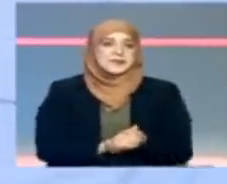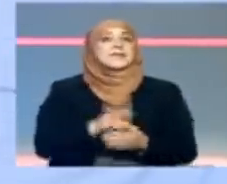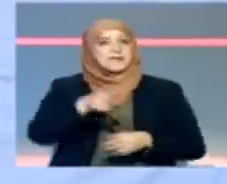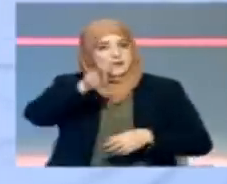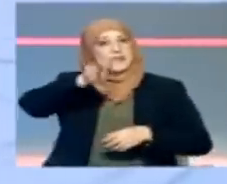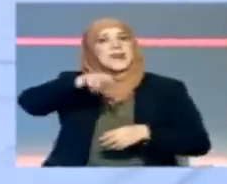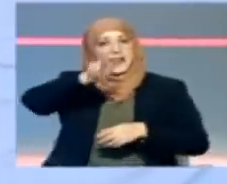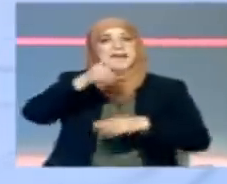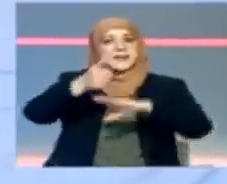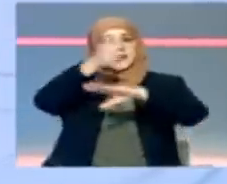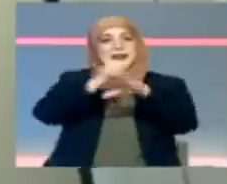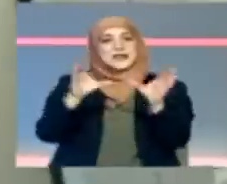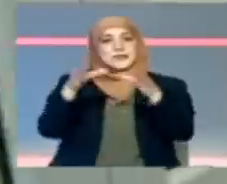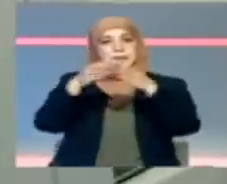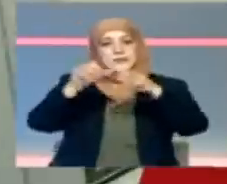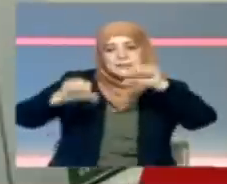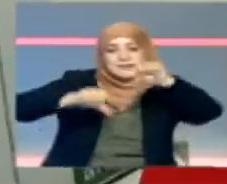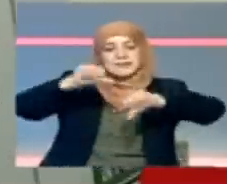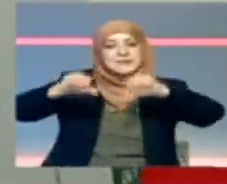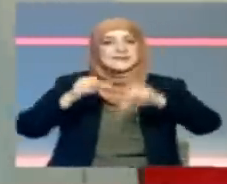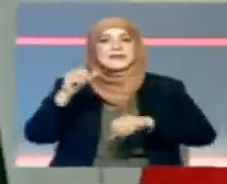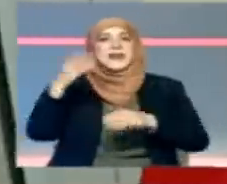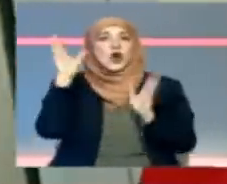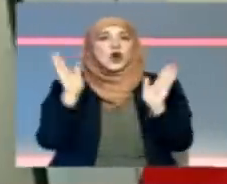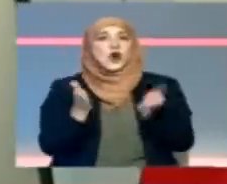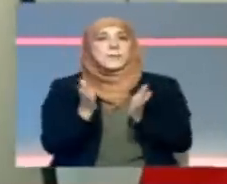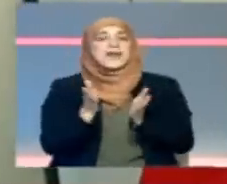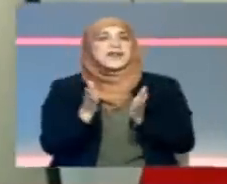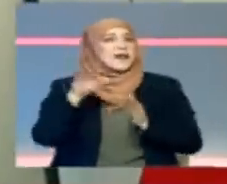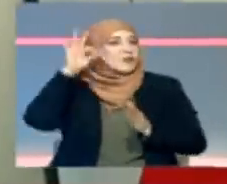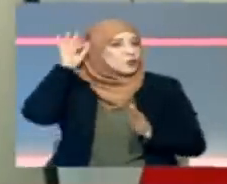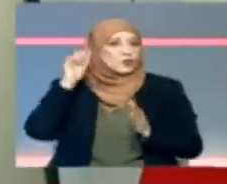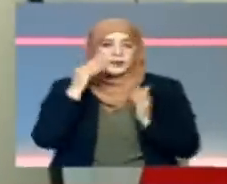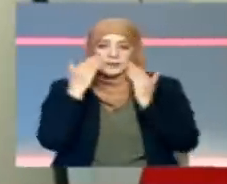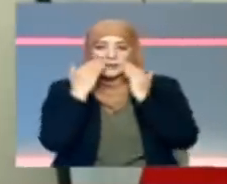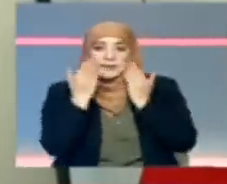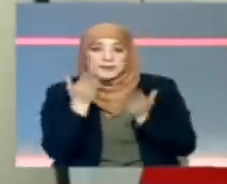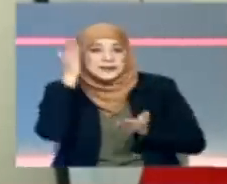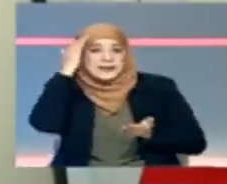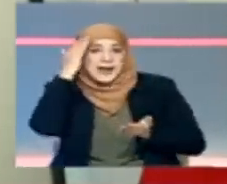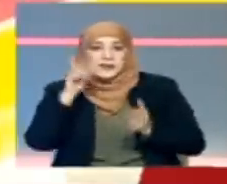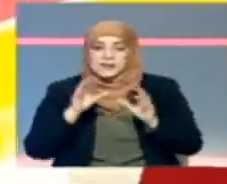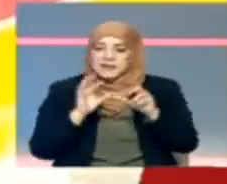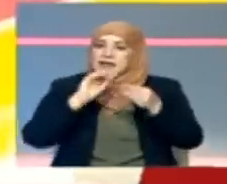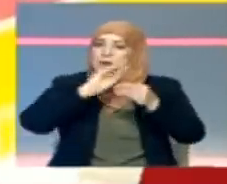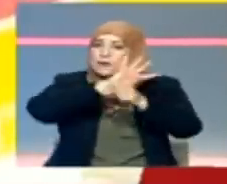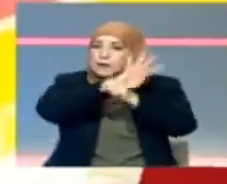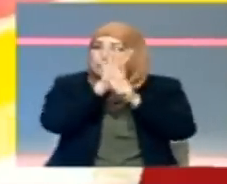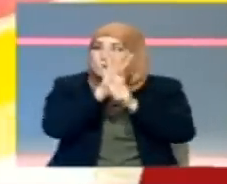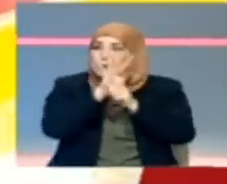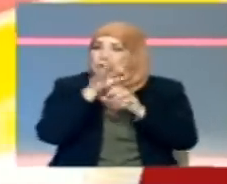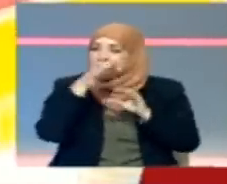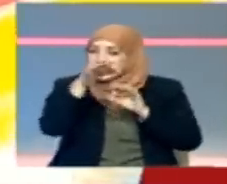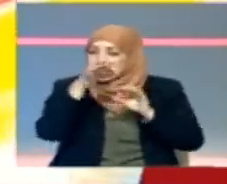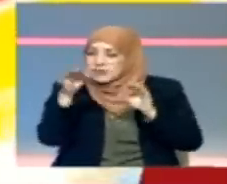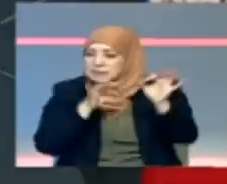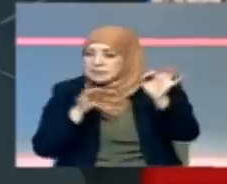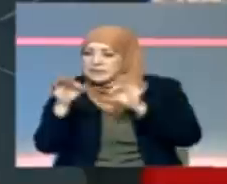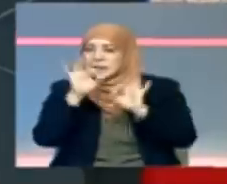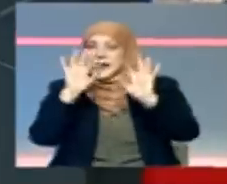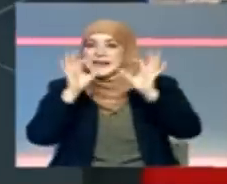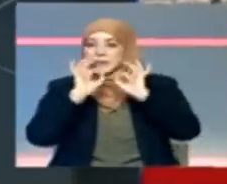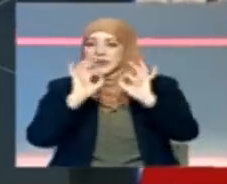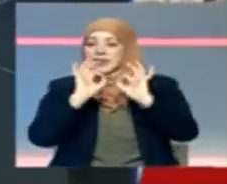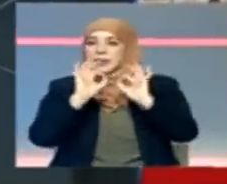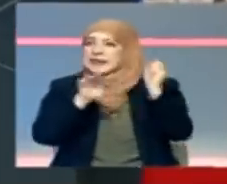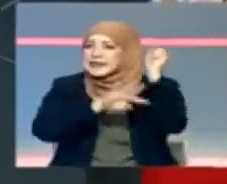أكدت رئيسة المخبر المرجعي بشرنيكول إلهام بوطيبة أن التعرف على التسلسل الجيني لفيروس كورونا يمكن من التعرف على أصل